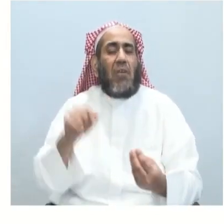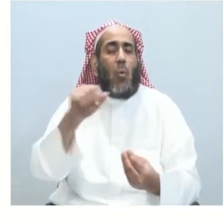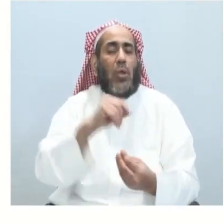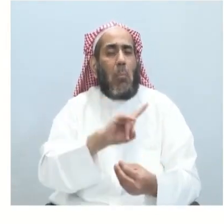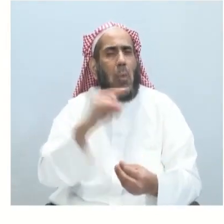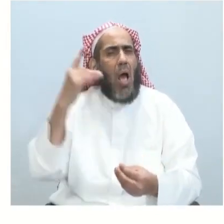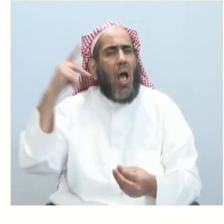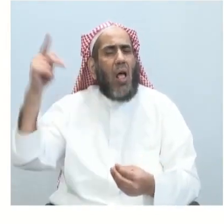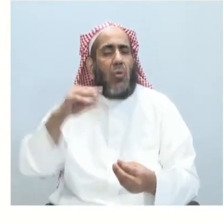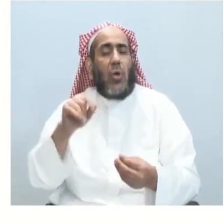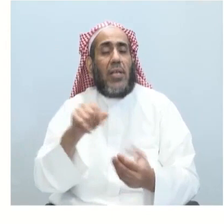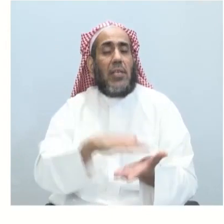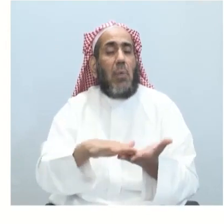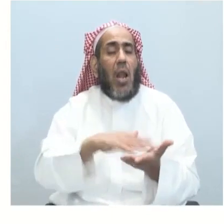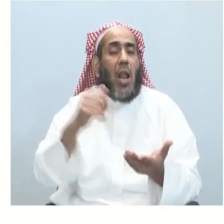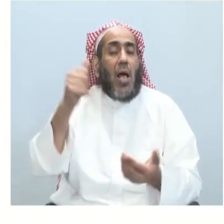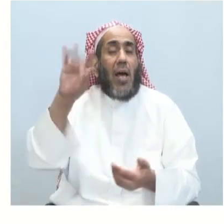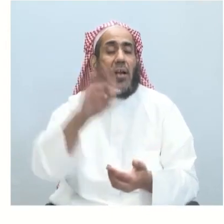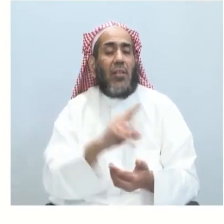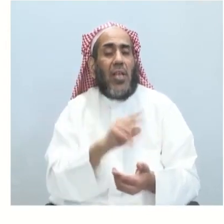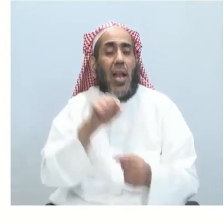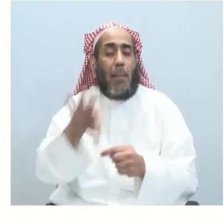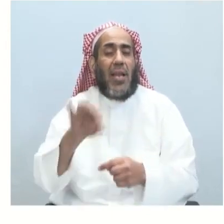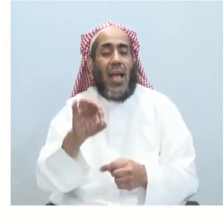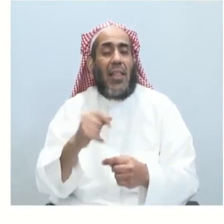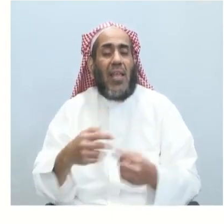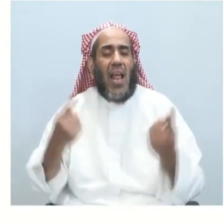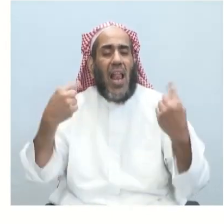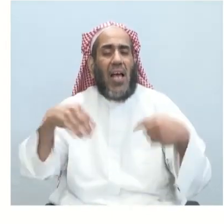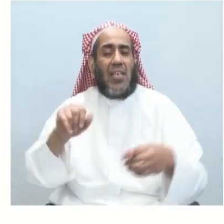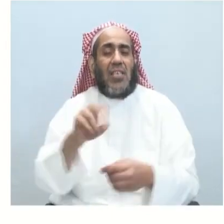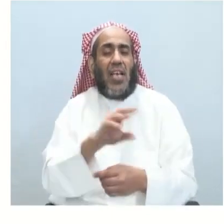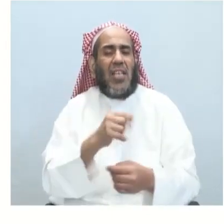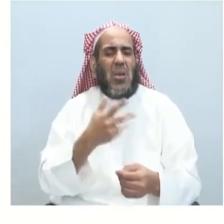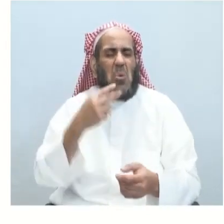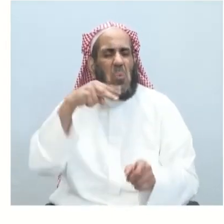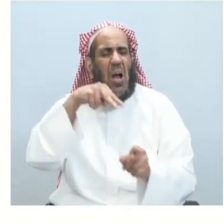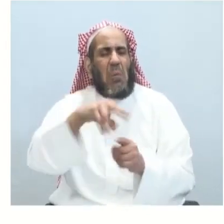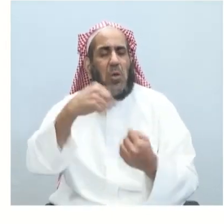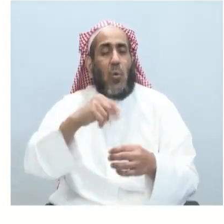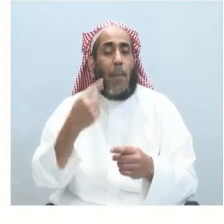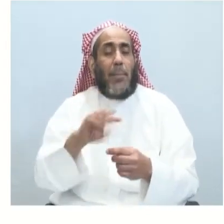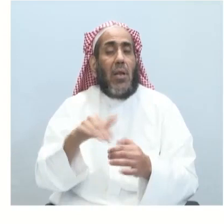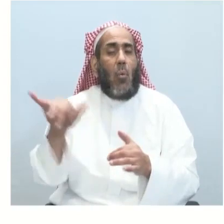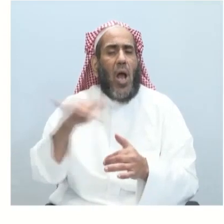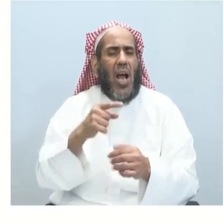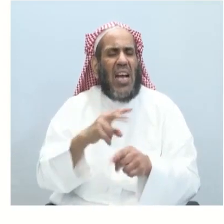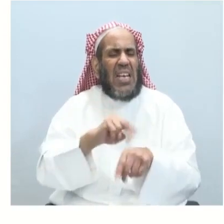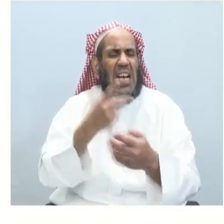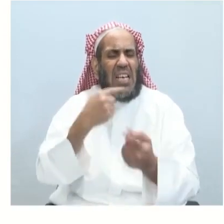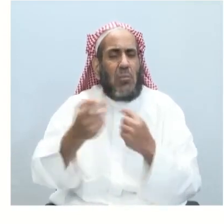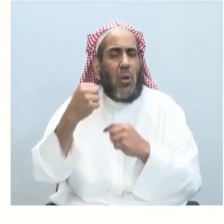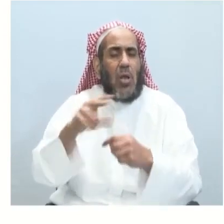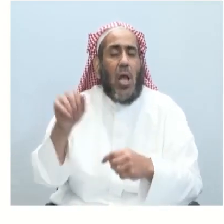اظن اديم الارض الا من هذه اجساد وقبيح بنا وان قدم العهد